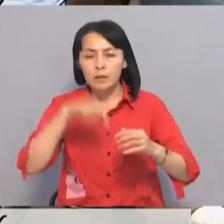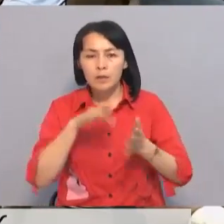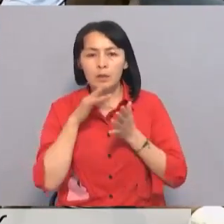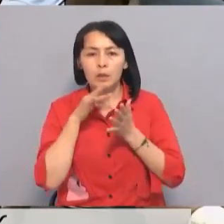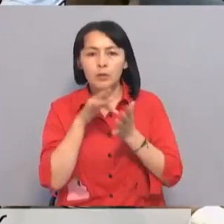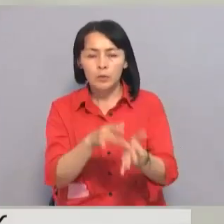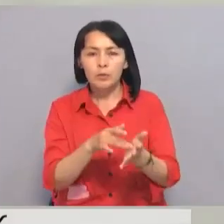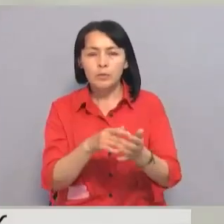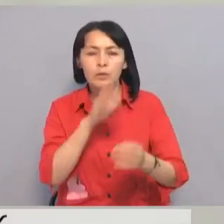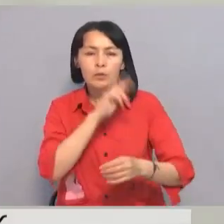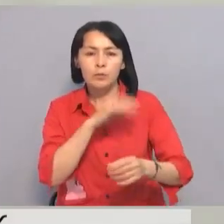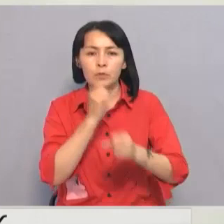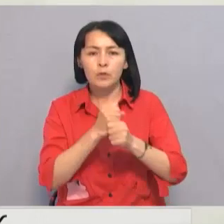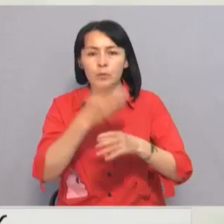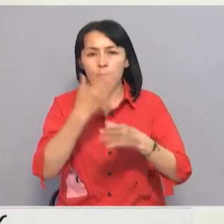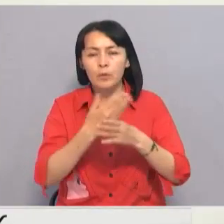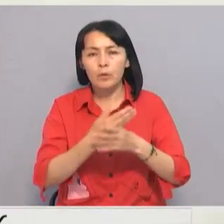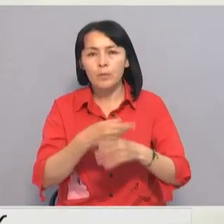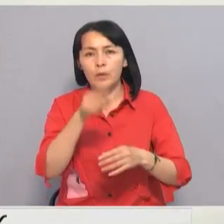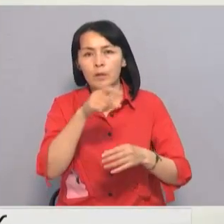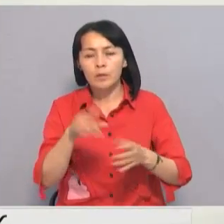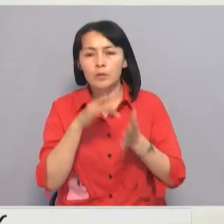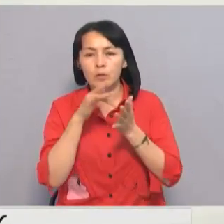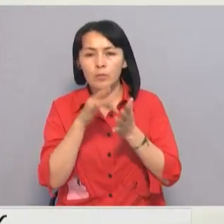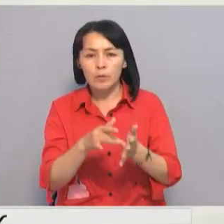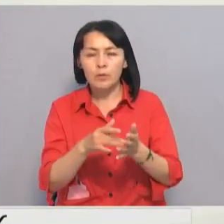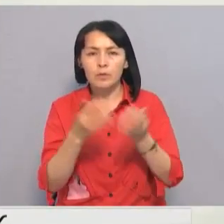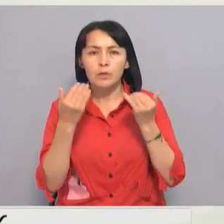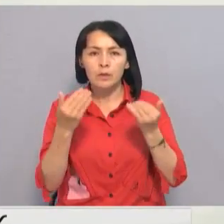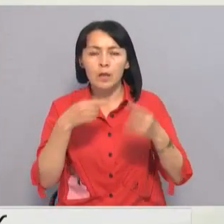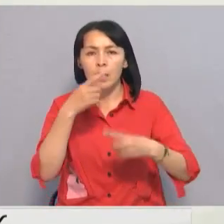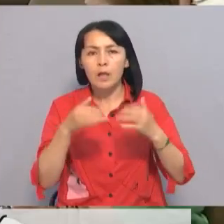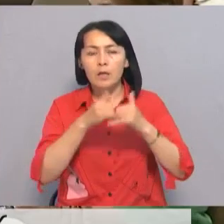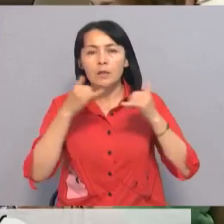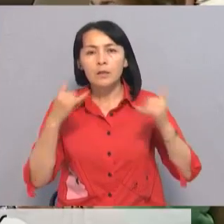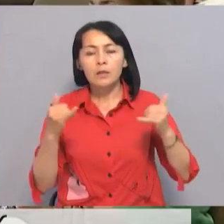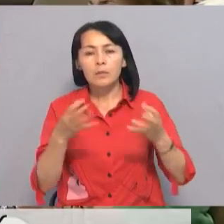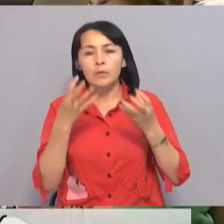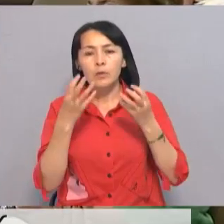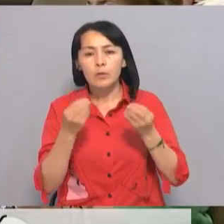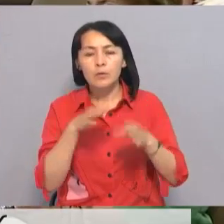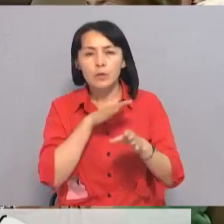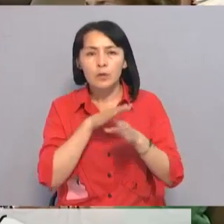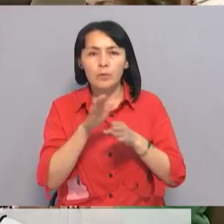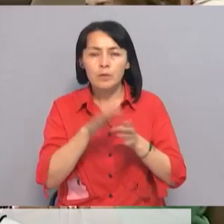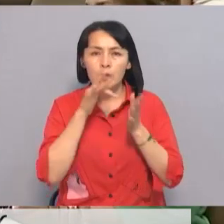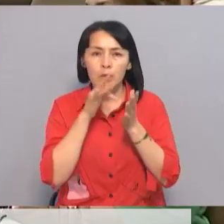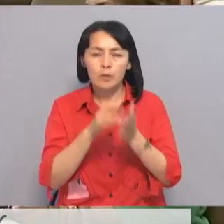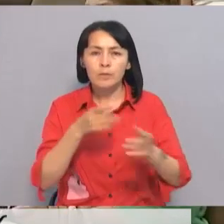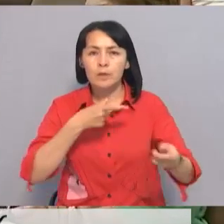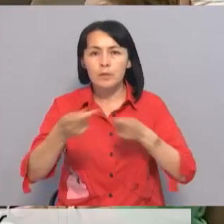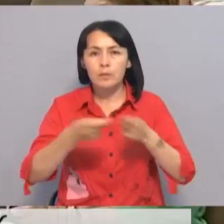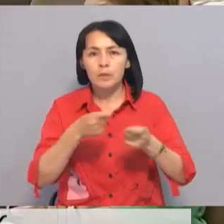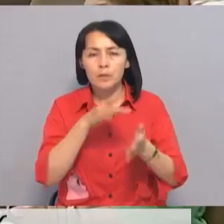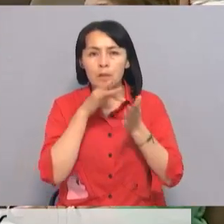туризм экскурсиялық қызмет көрсету мен жеке турларды ұйымдастыру, туристік дестинациялар менеджменті, ұйымдастырылған туризмді басқару